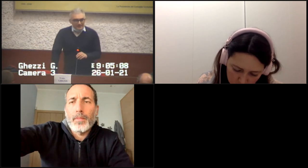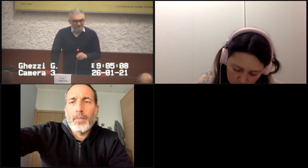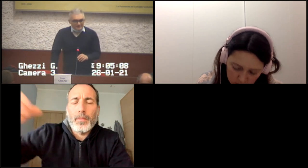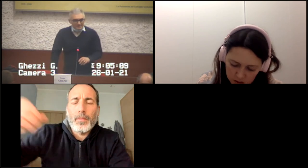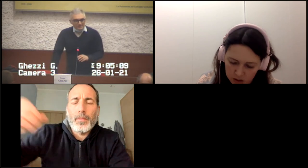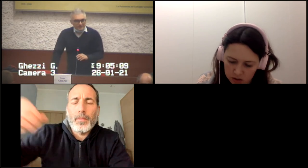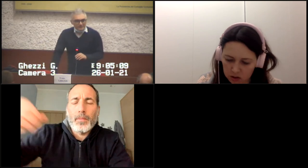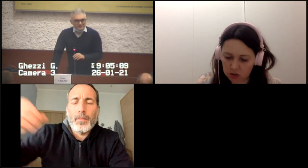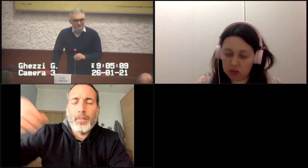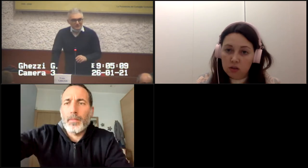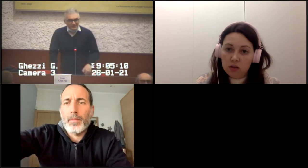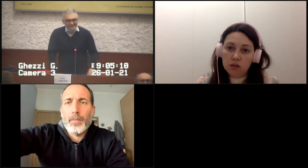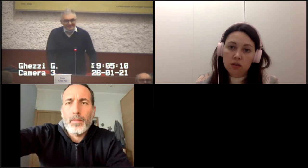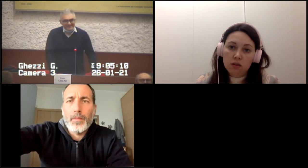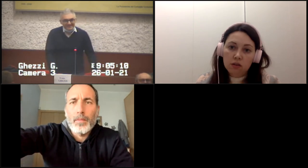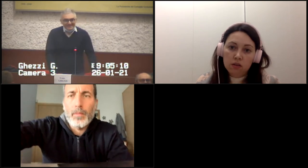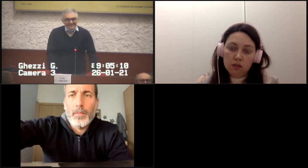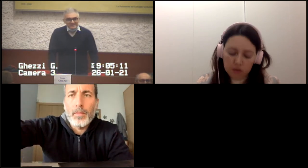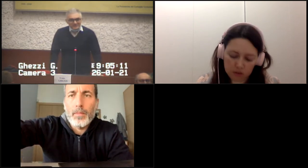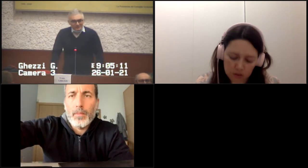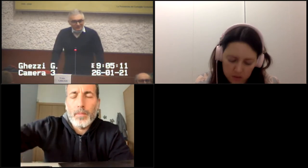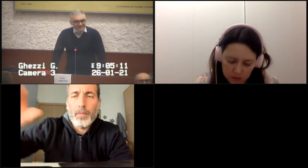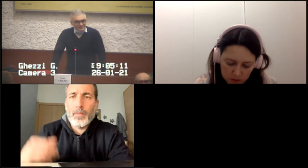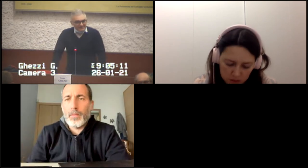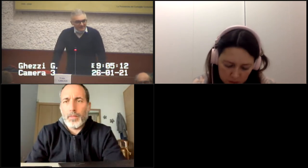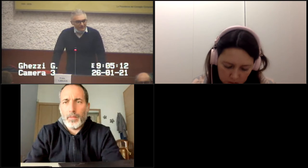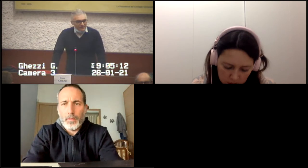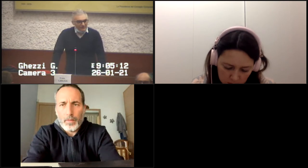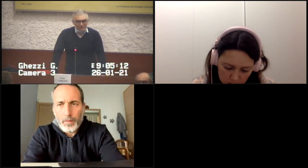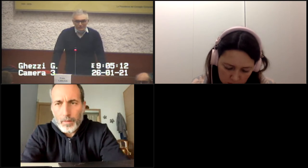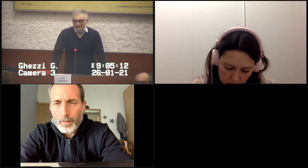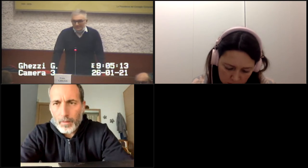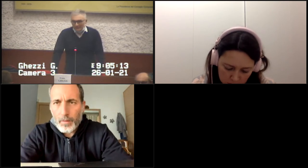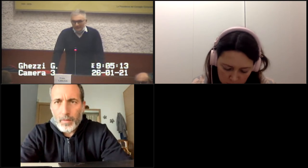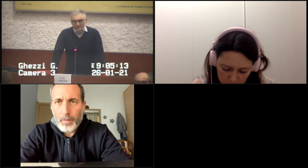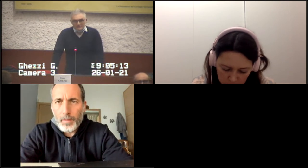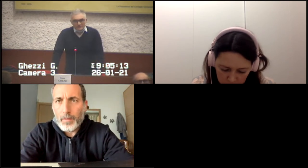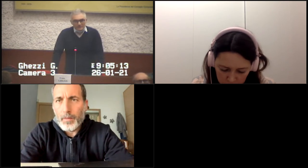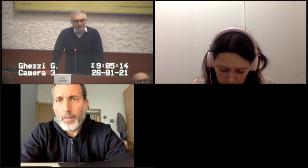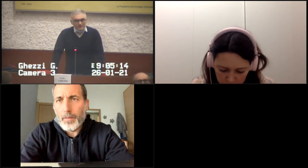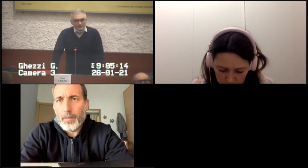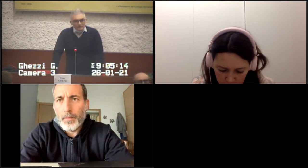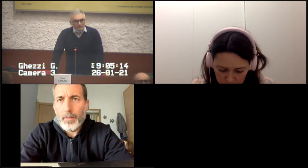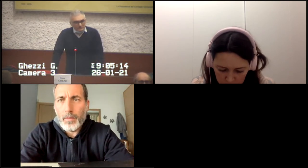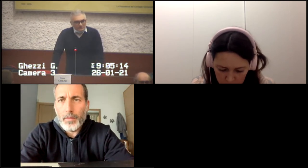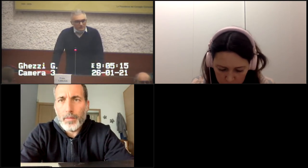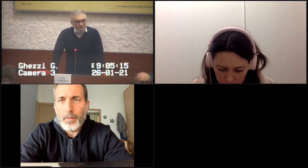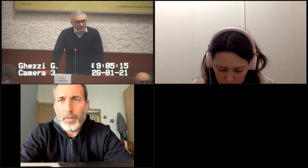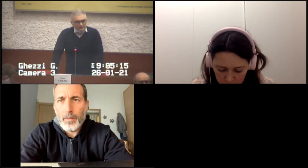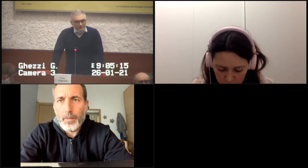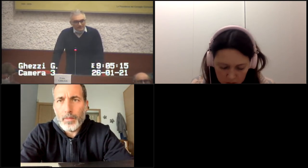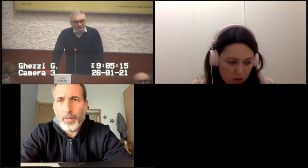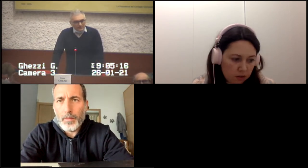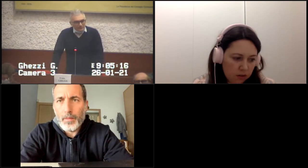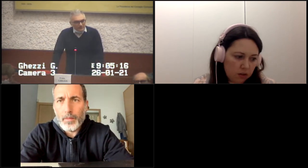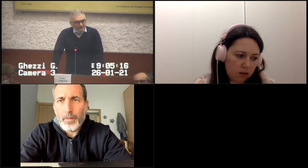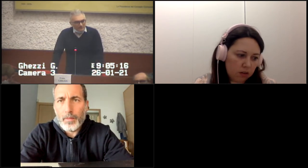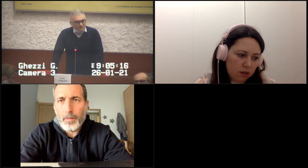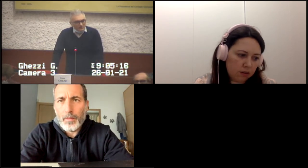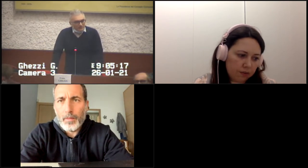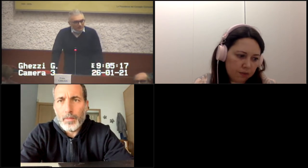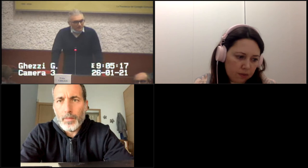alle tasse e preferisco il metodo della libertà a quello della costrizione. Questo è quello a cui mi sono educato nel tempo